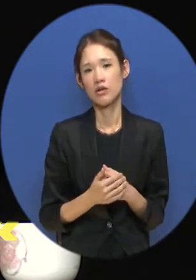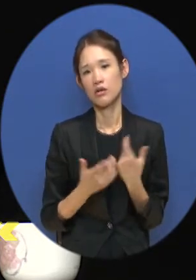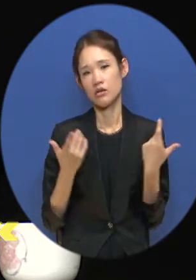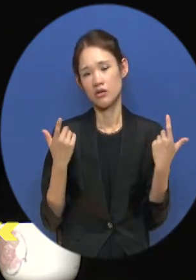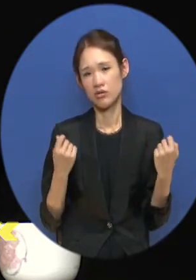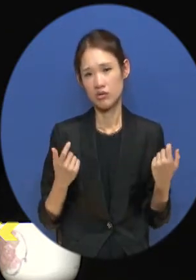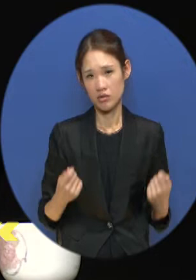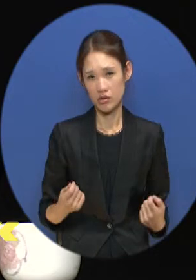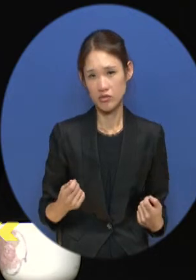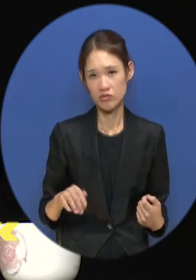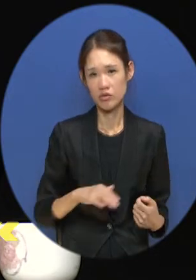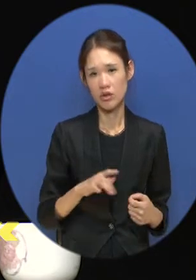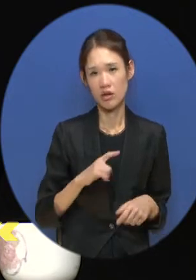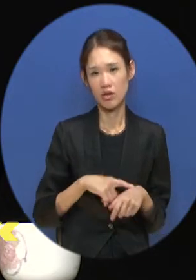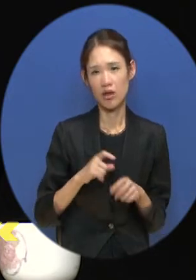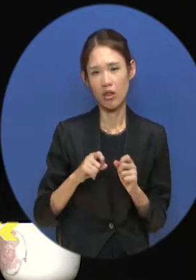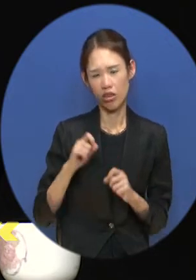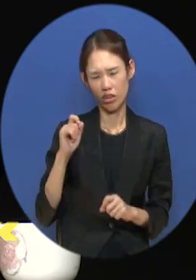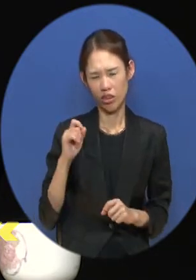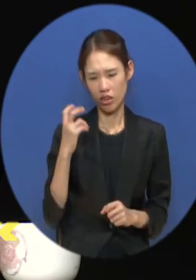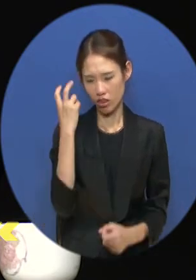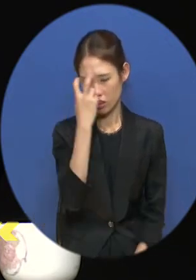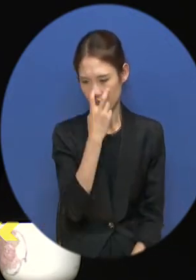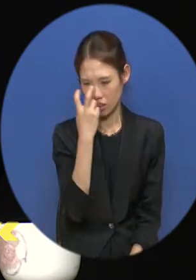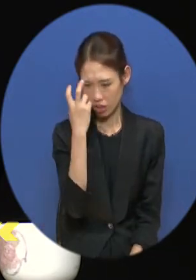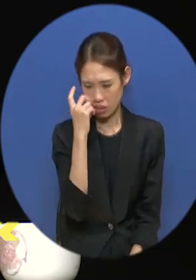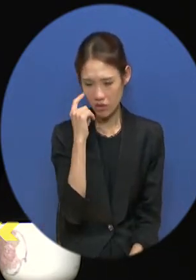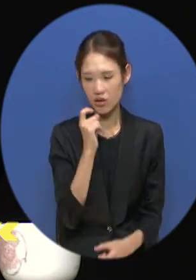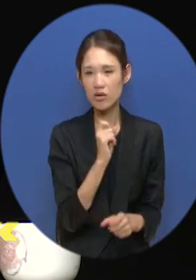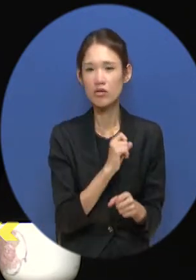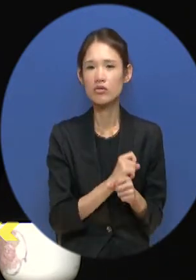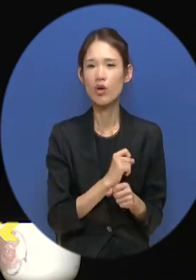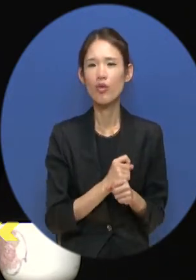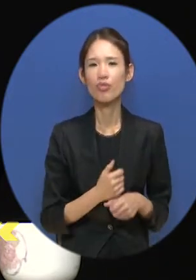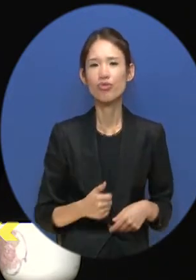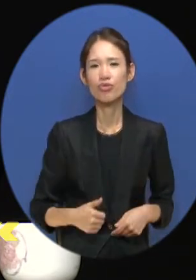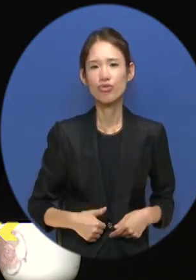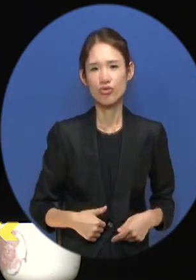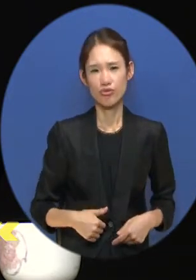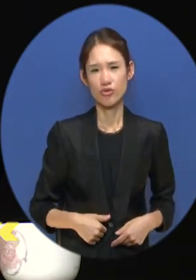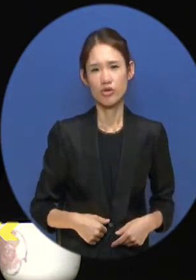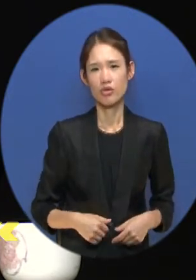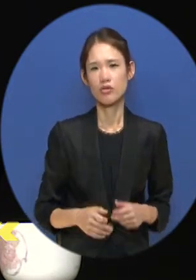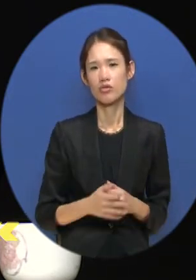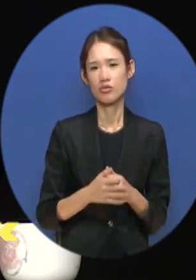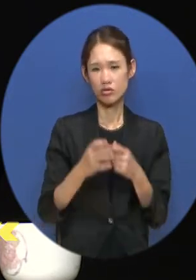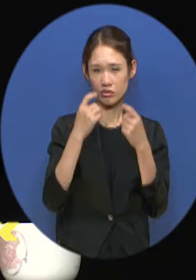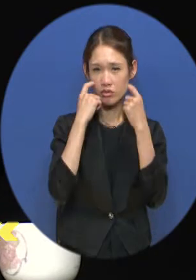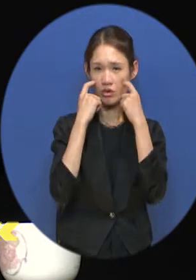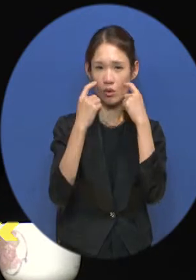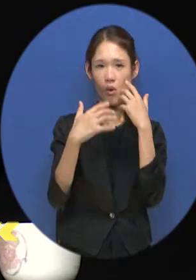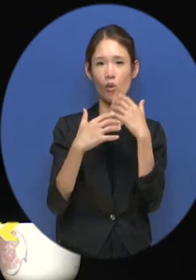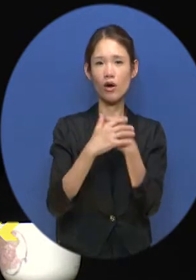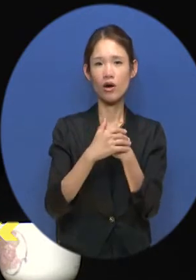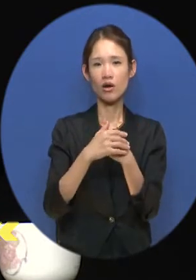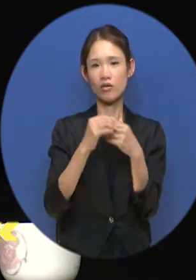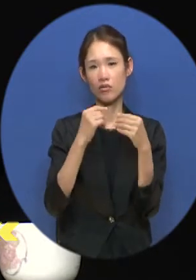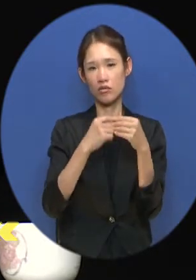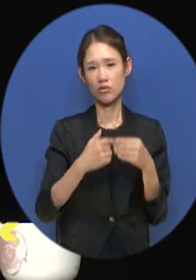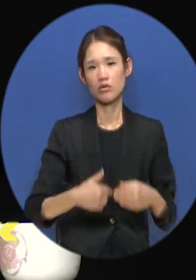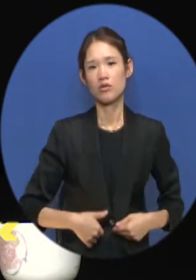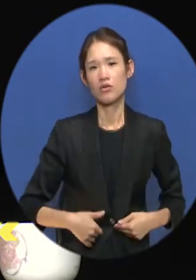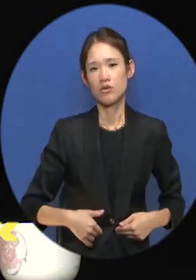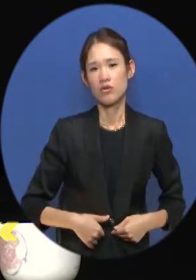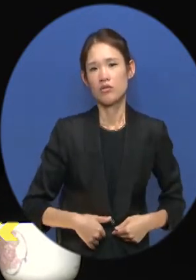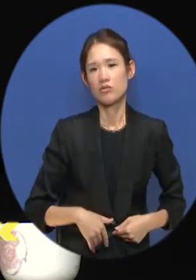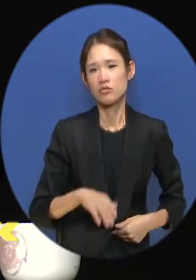이런 것을 이제 우리가 장기적으로는 계속적으로 그렇죠. 좀 연구를 또 조사를 확실히